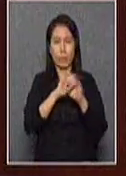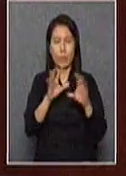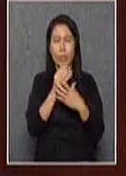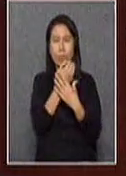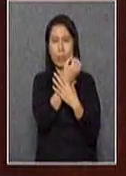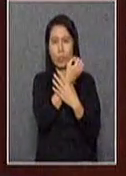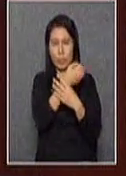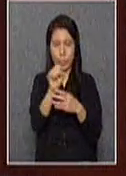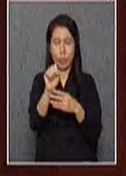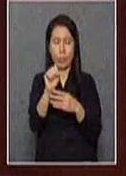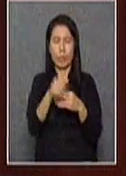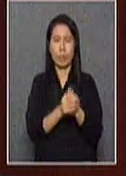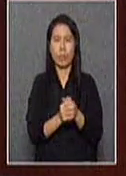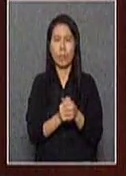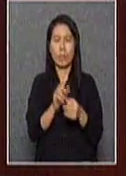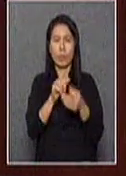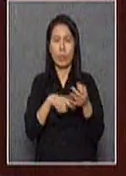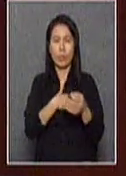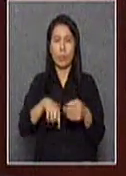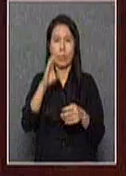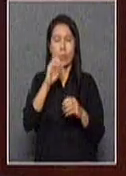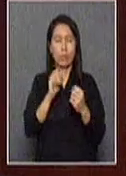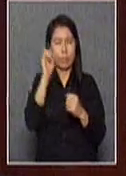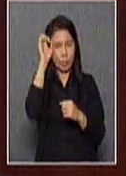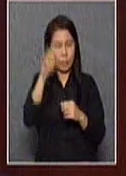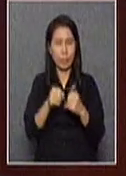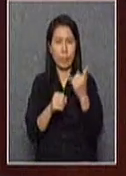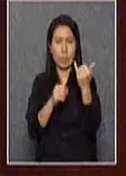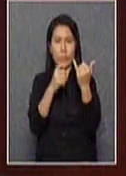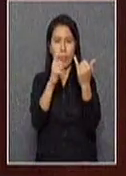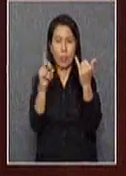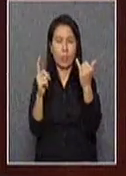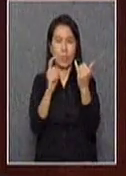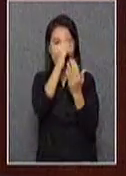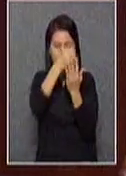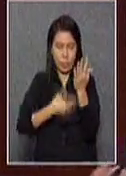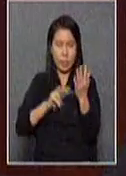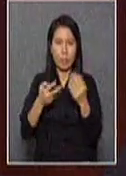案被否決。陳志全議員，再請你動議第691項修正案。